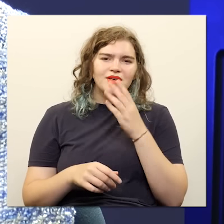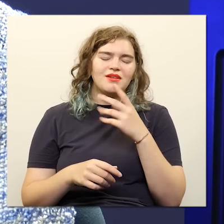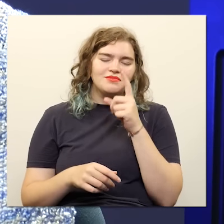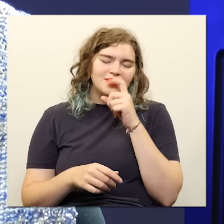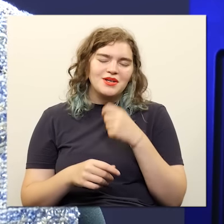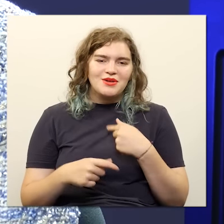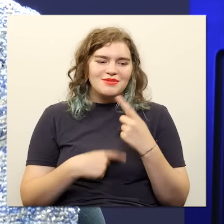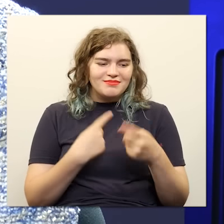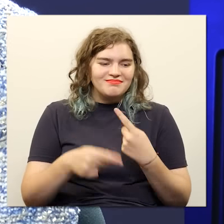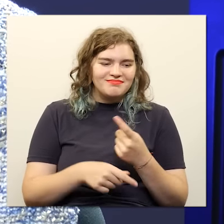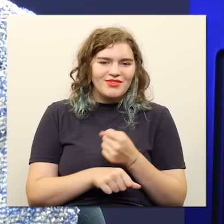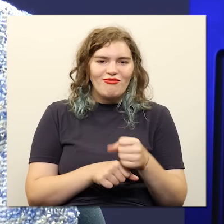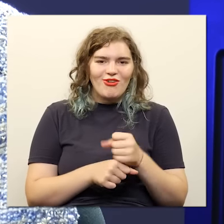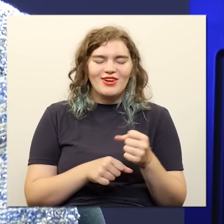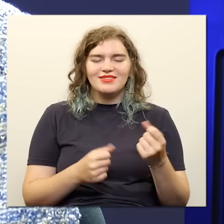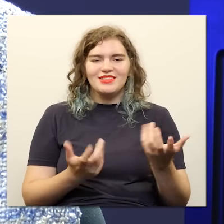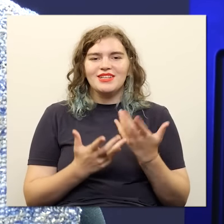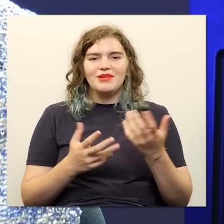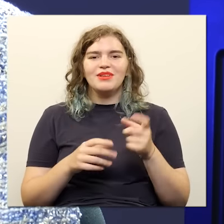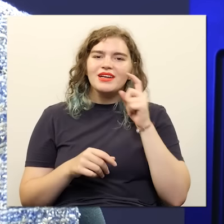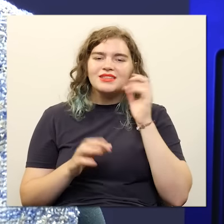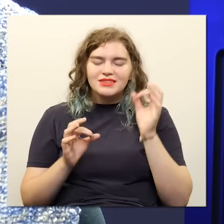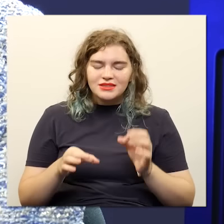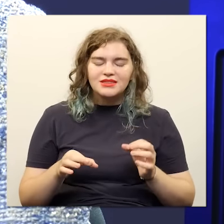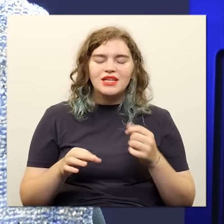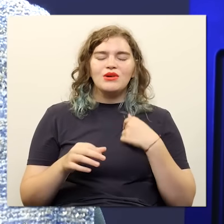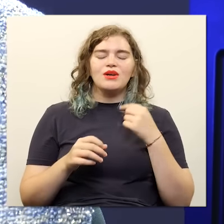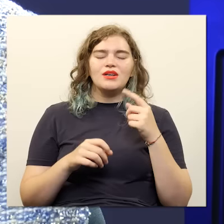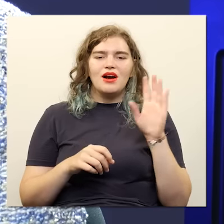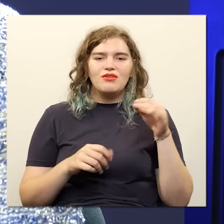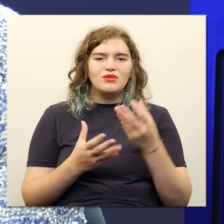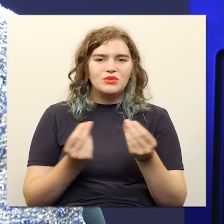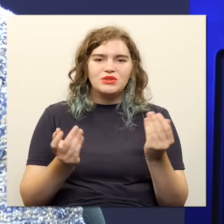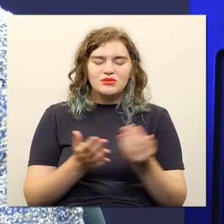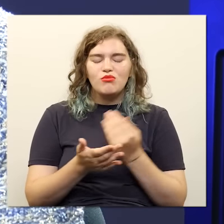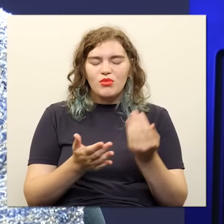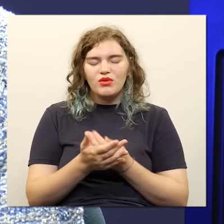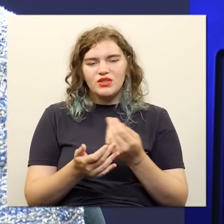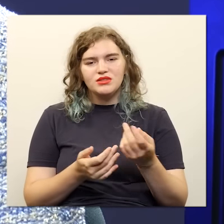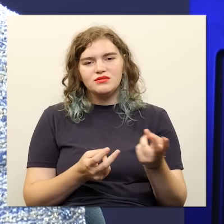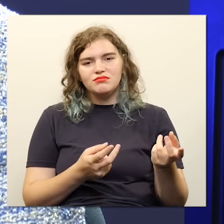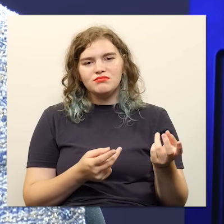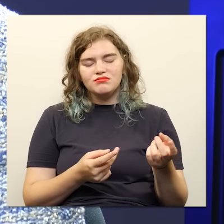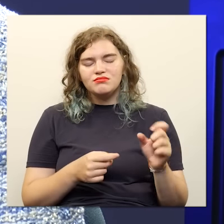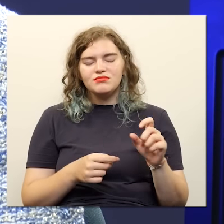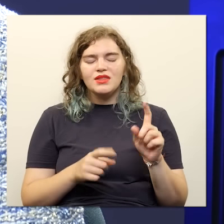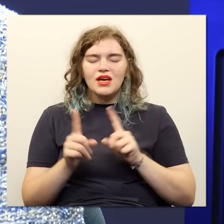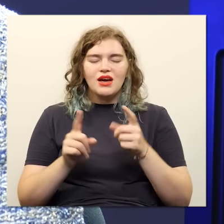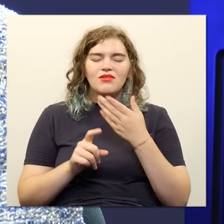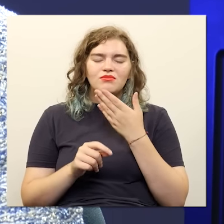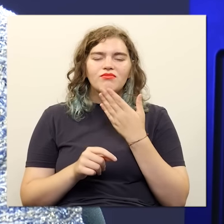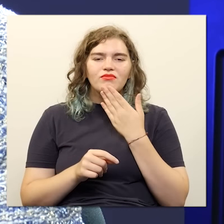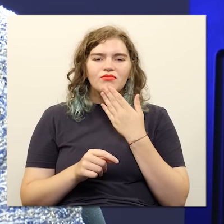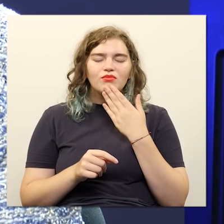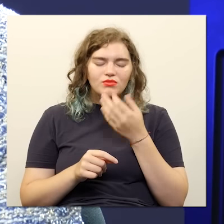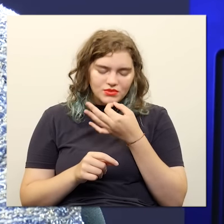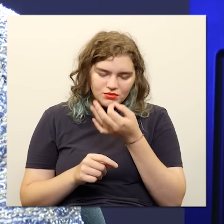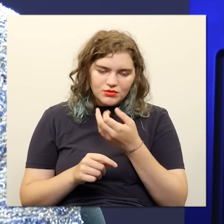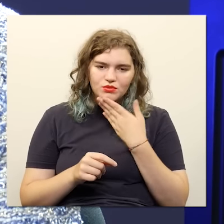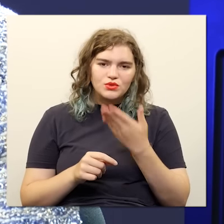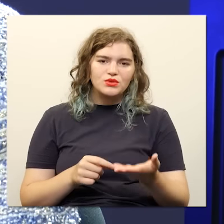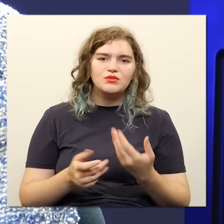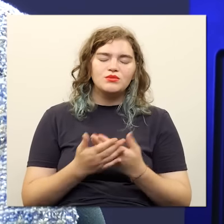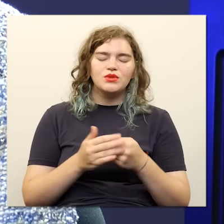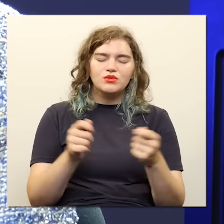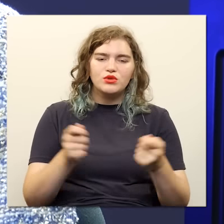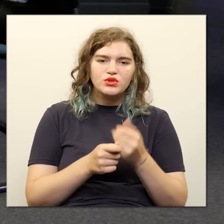așa de rău că a trecut așa de repede și cred cu siguranță că ați avea foarte multe lucruri să ne împărtășiți, dar vreau să vă mulțumesc pentru